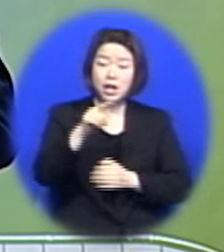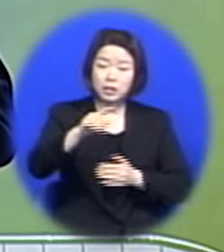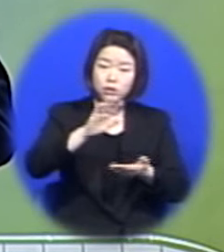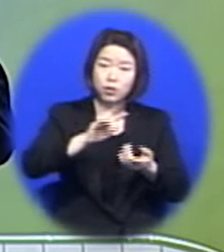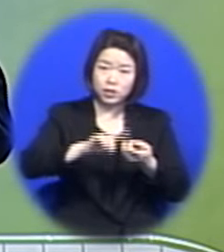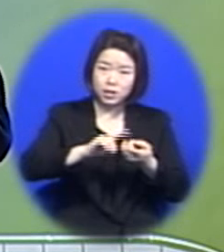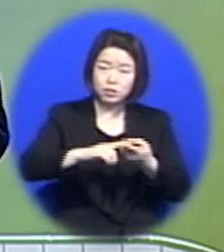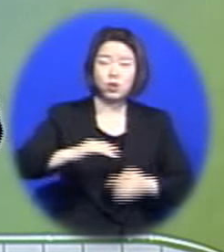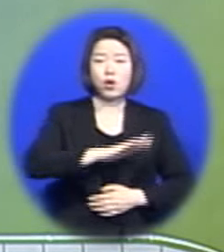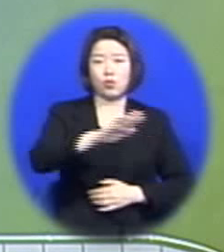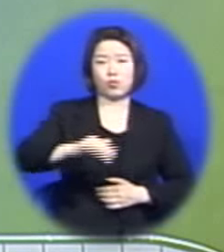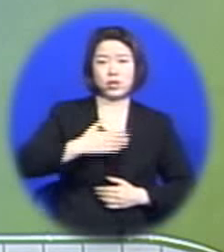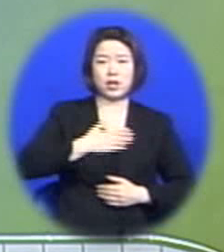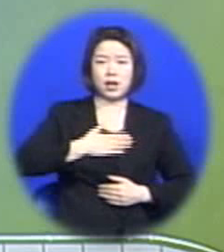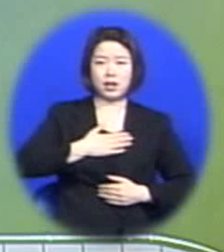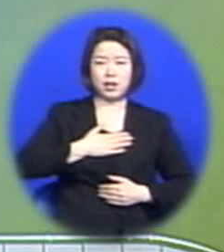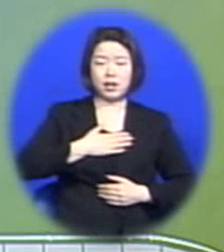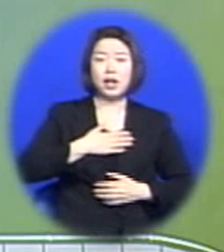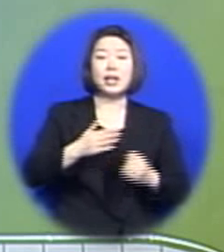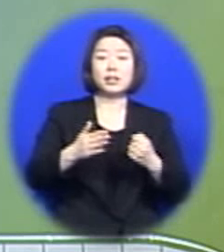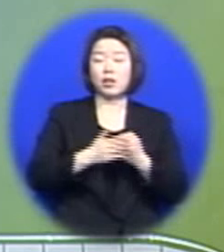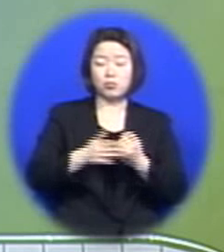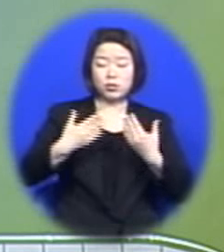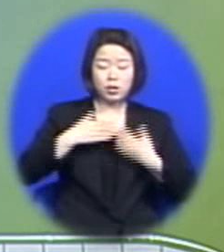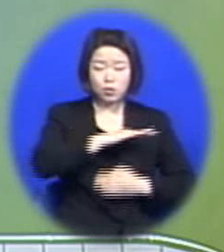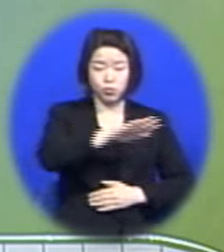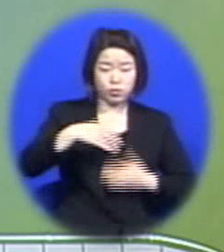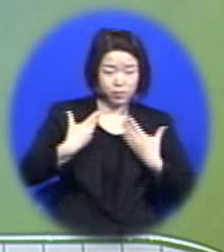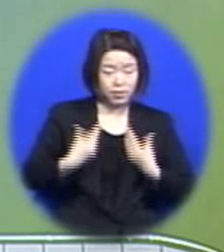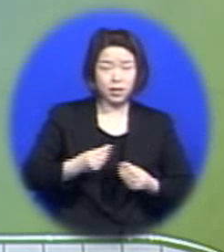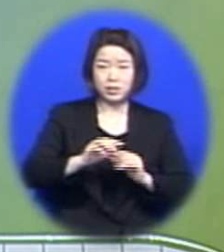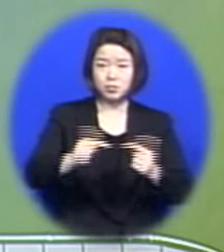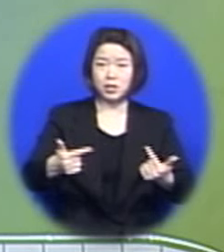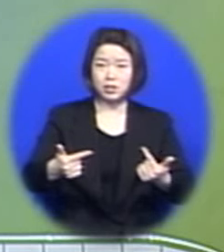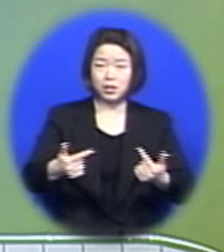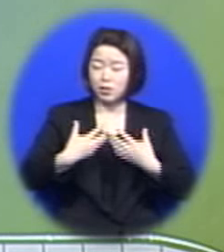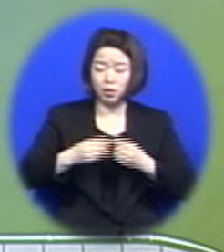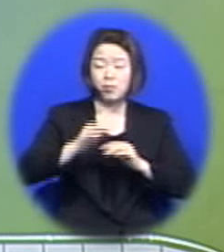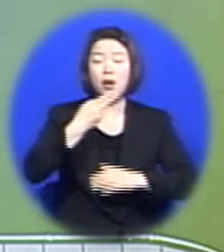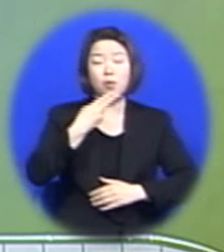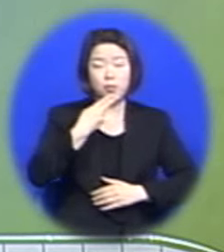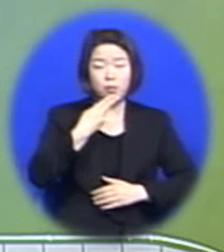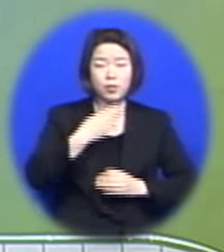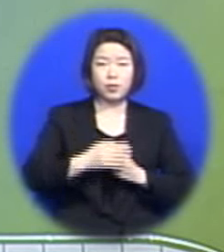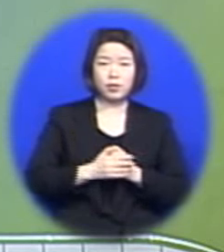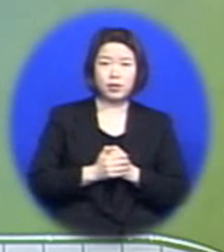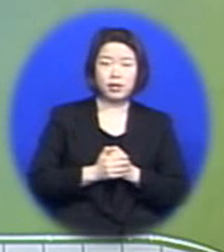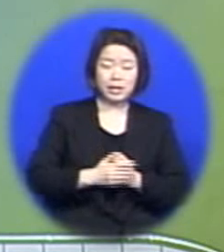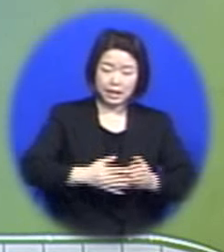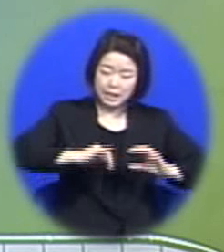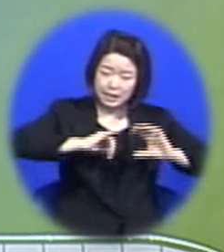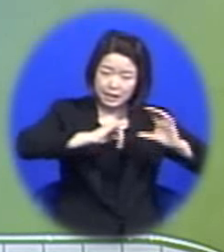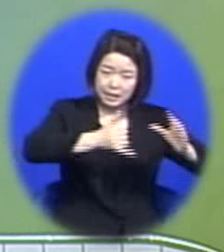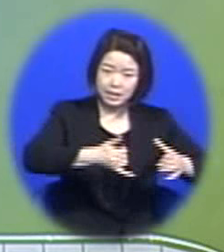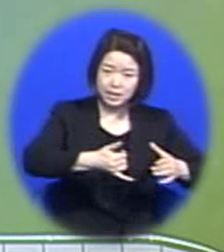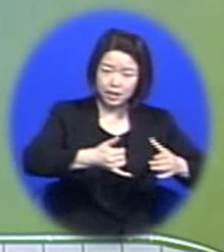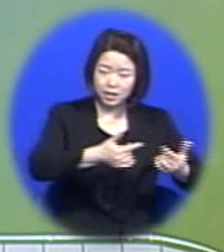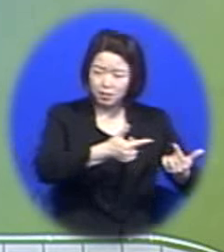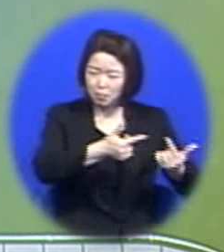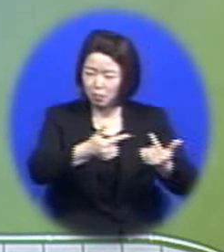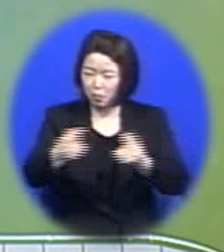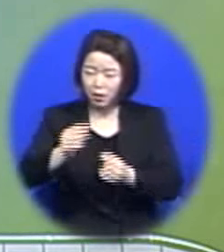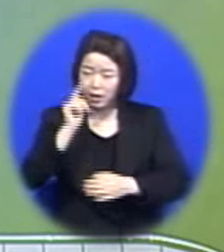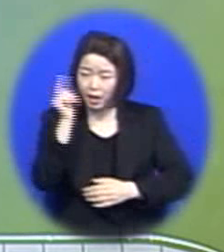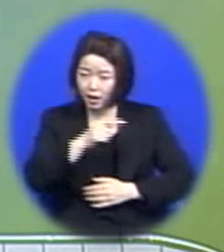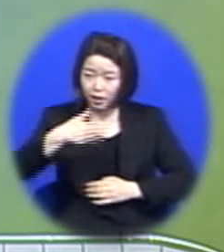됐어요. 그래서 낙심하지 않는 겁니다. 절망하지 않는 겁니다. 세상이 다 악하게 가도